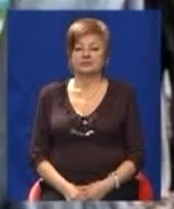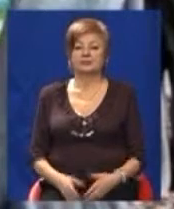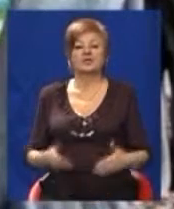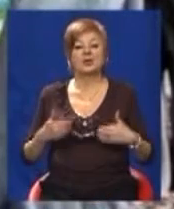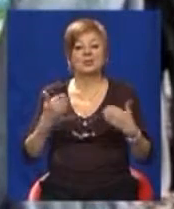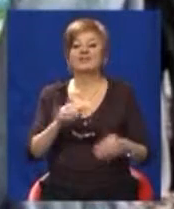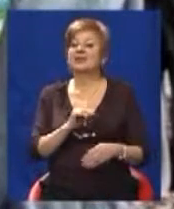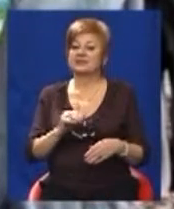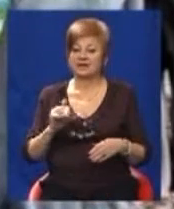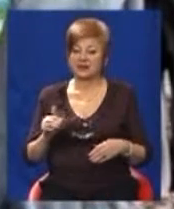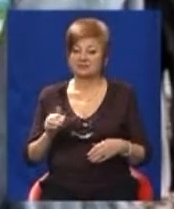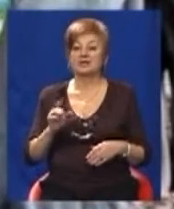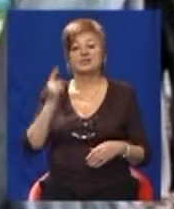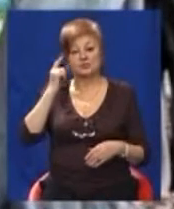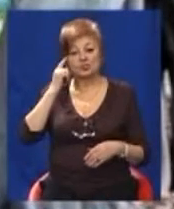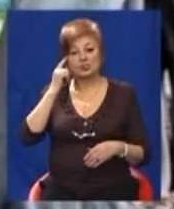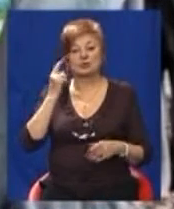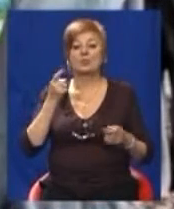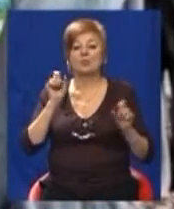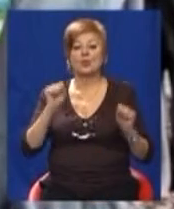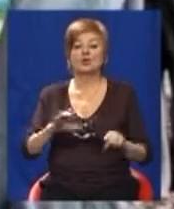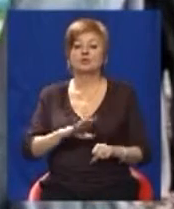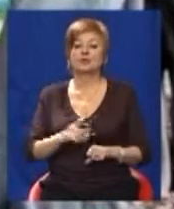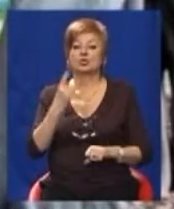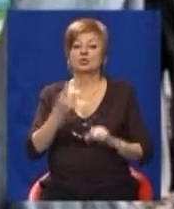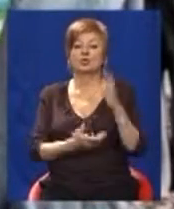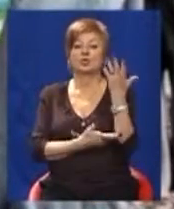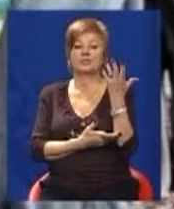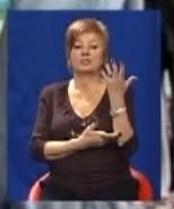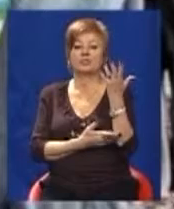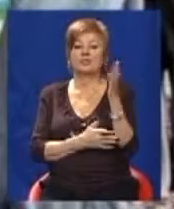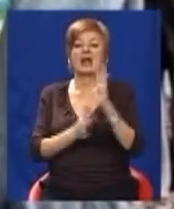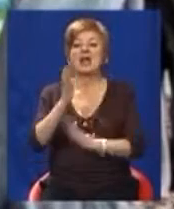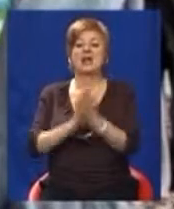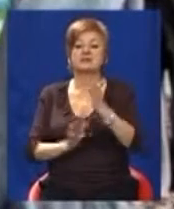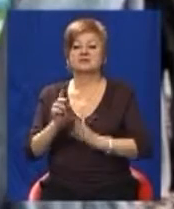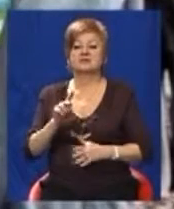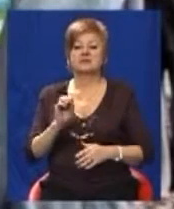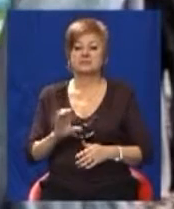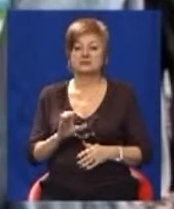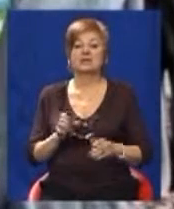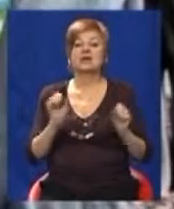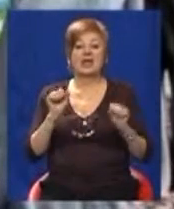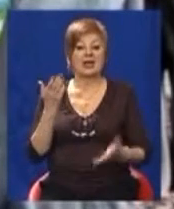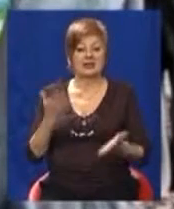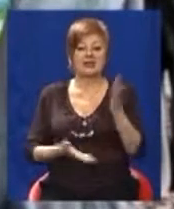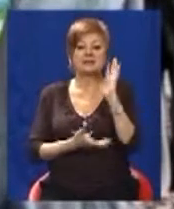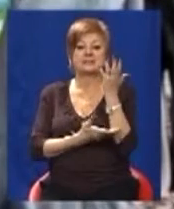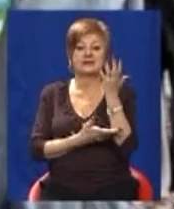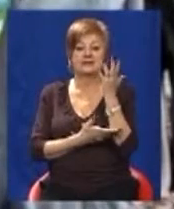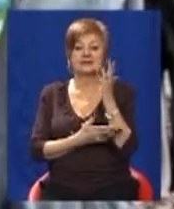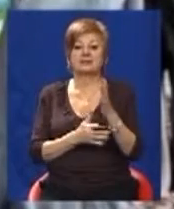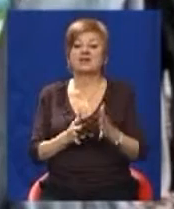Привіт, малеча! Як ви гадаєте, чи може бути одне дерево цілим лісом? Так, якщо це дерево –